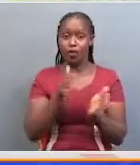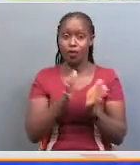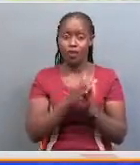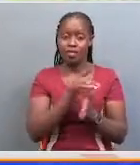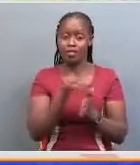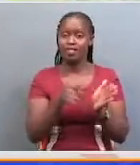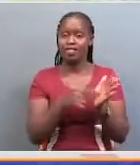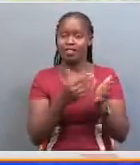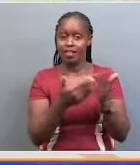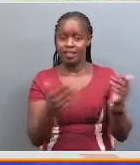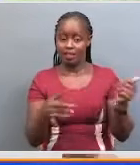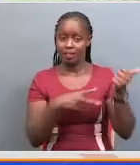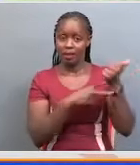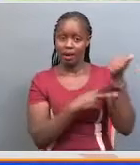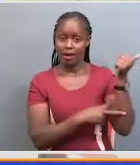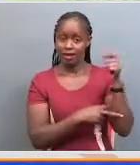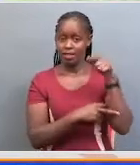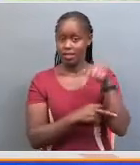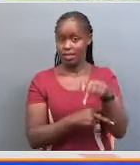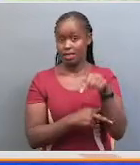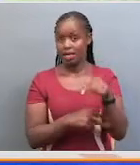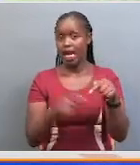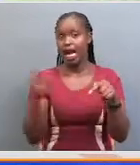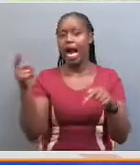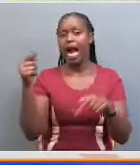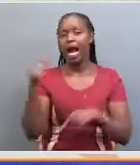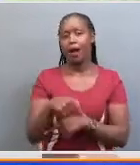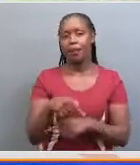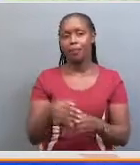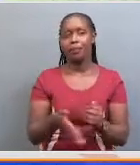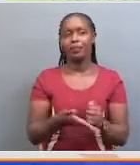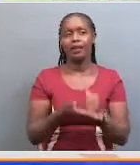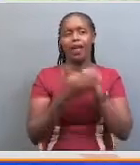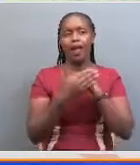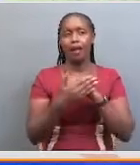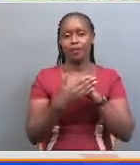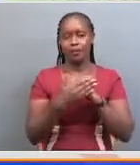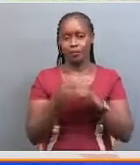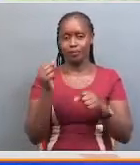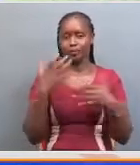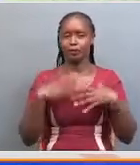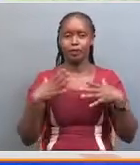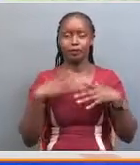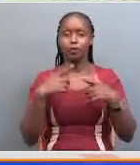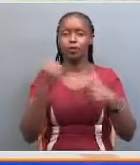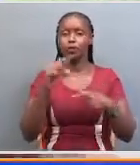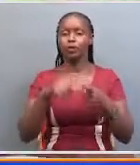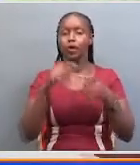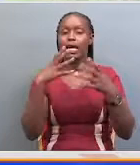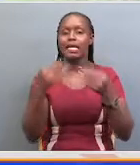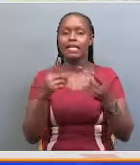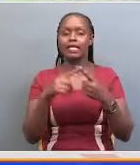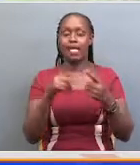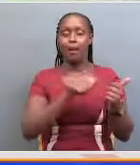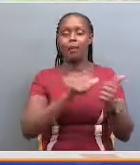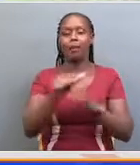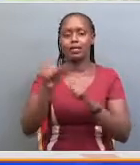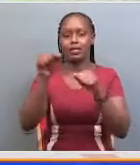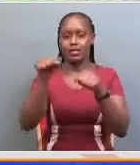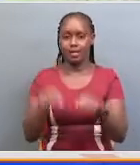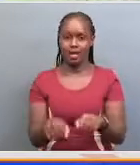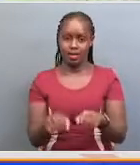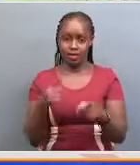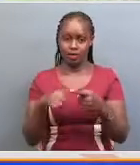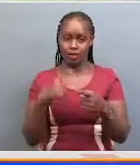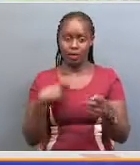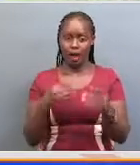hii bridge iweze kusaidia hawa wakulima, wafukaji, kwa njia ya